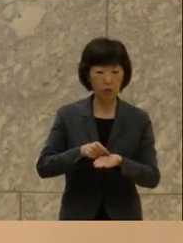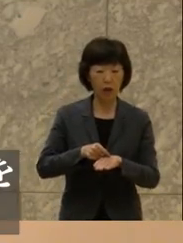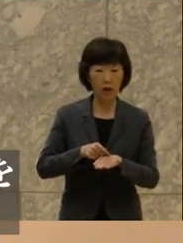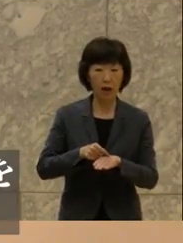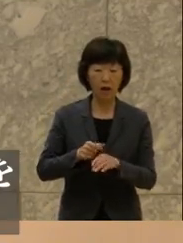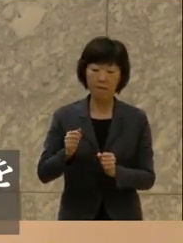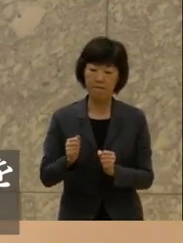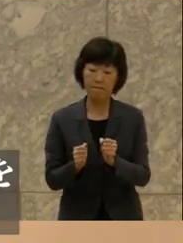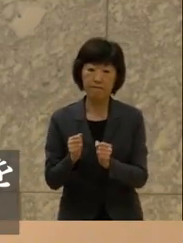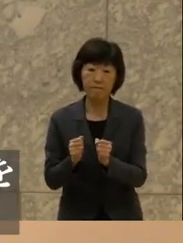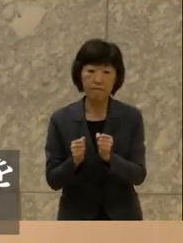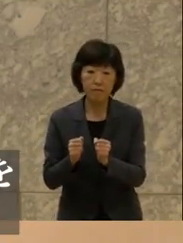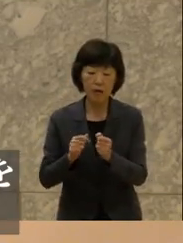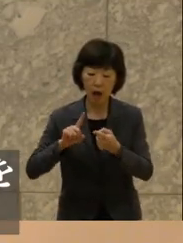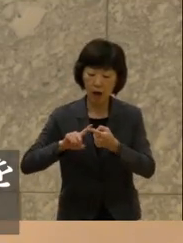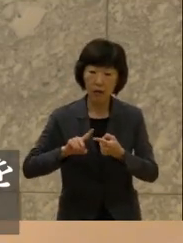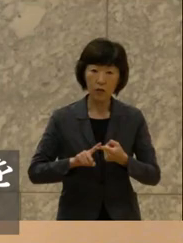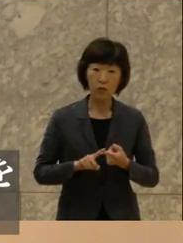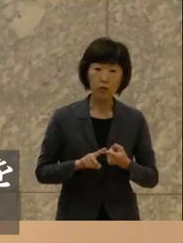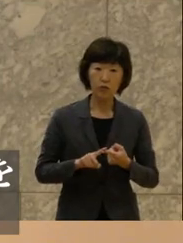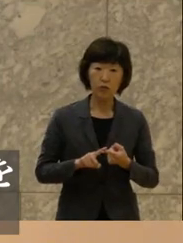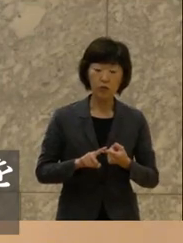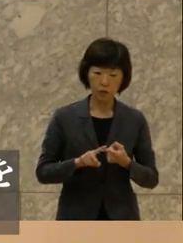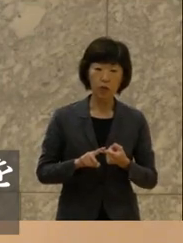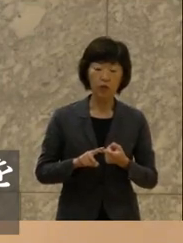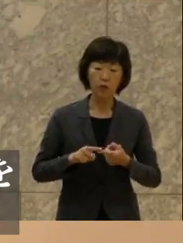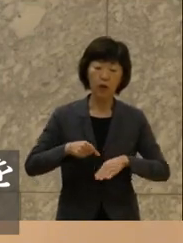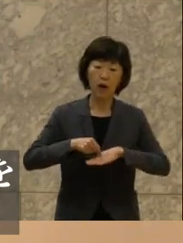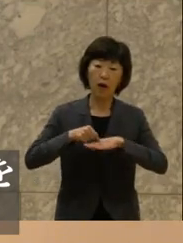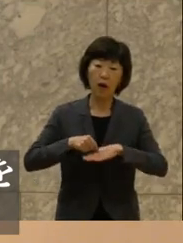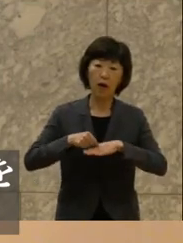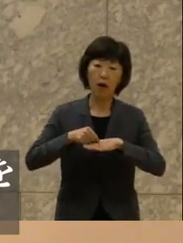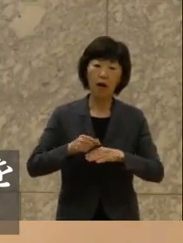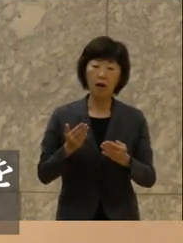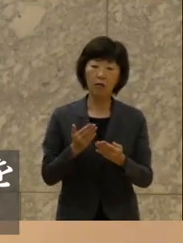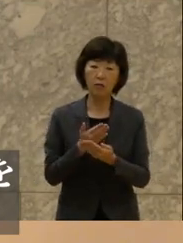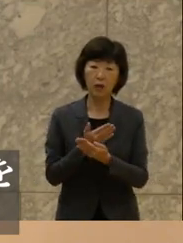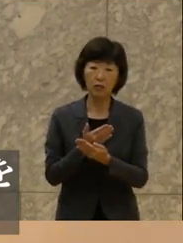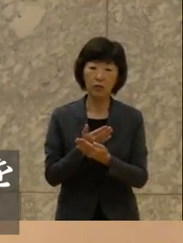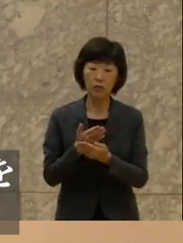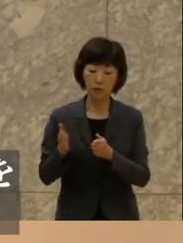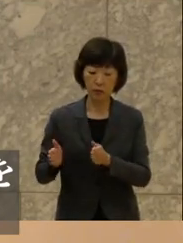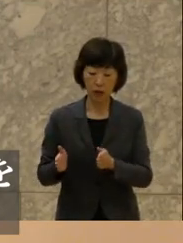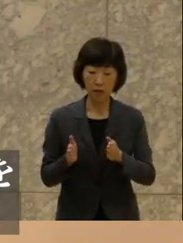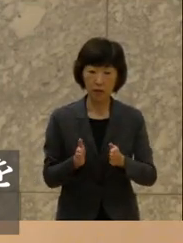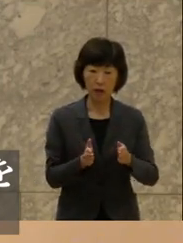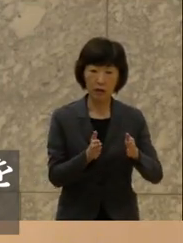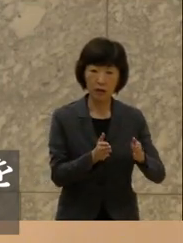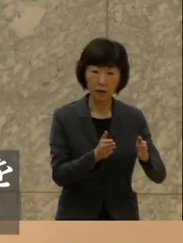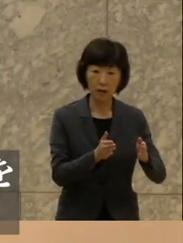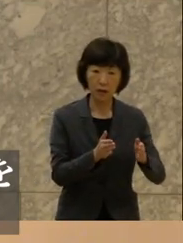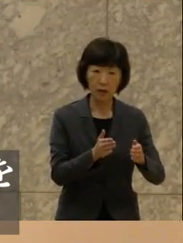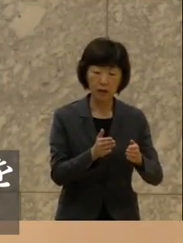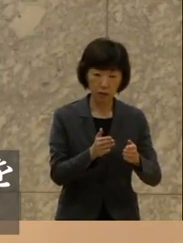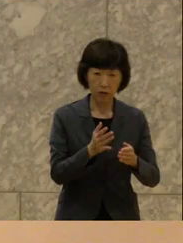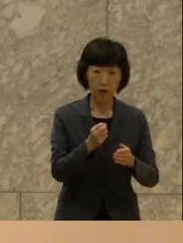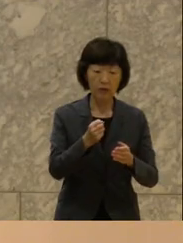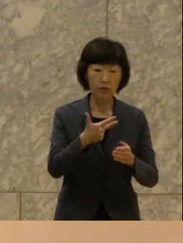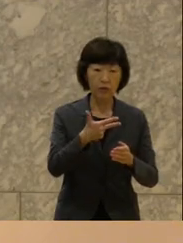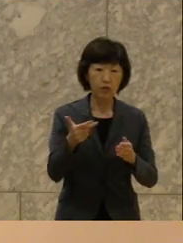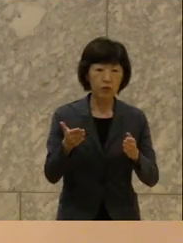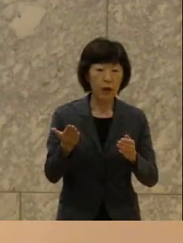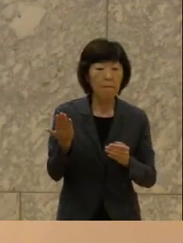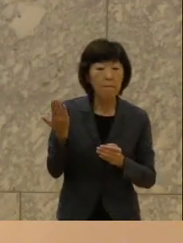くるとかより早いペースでもこうちょっと楽になっていくっていうような段階をこう数週間単位でしていくような